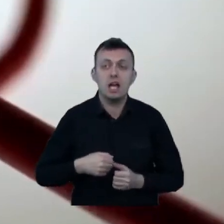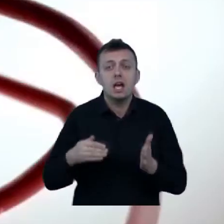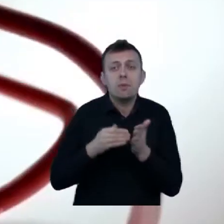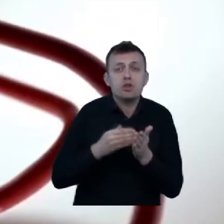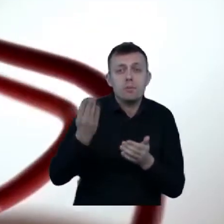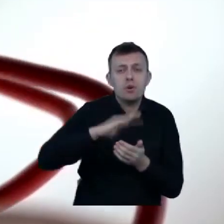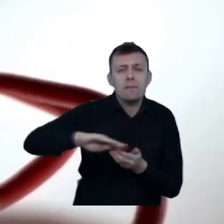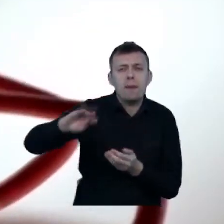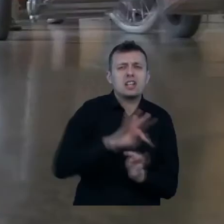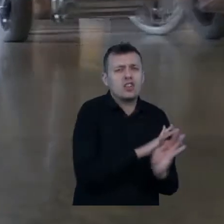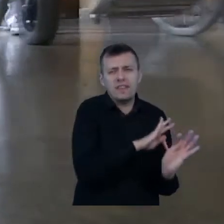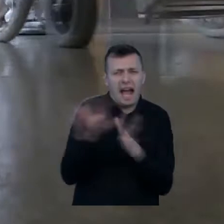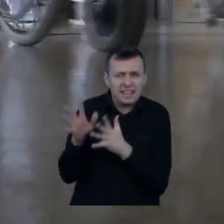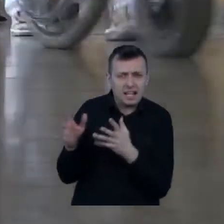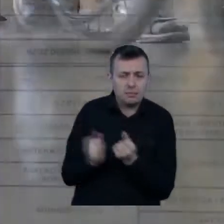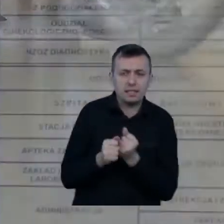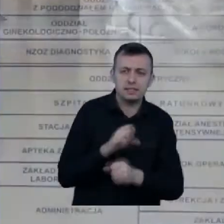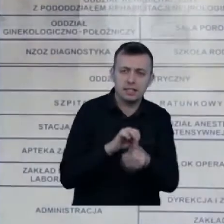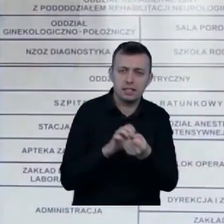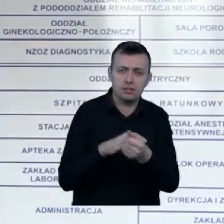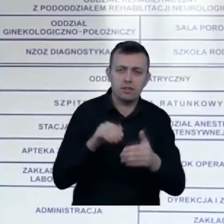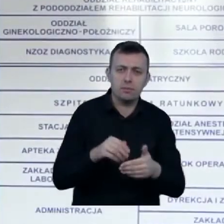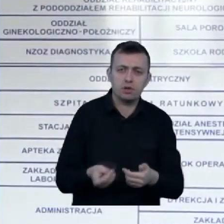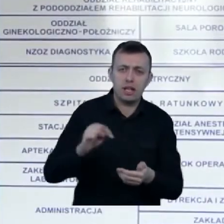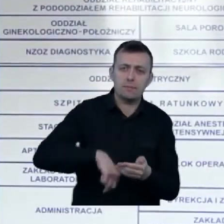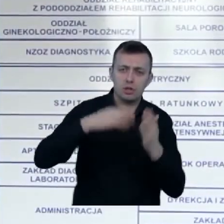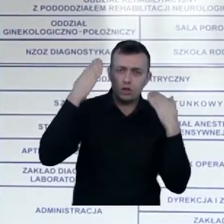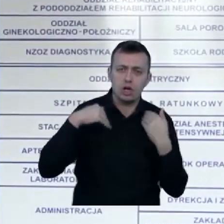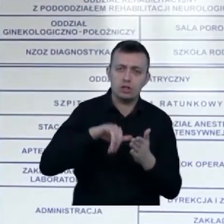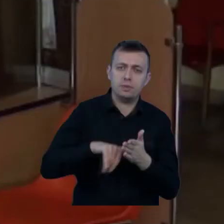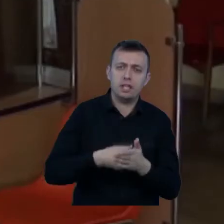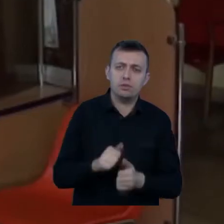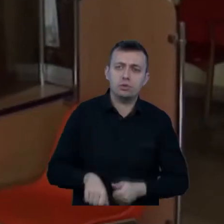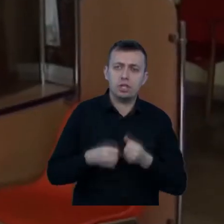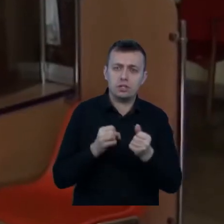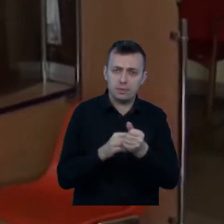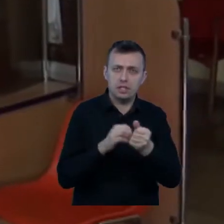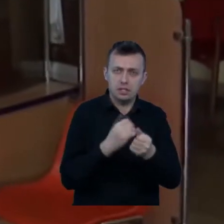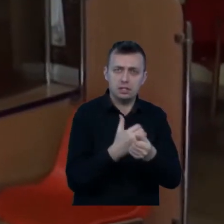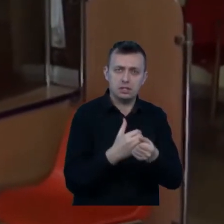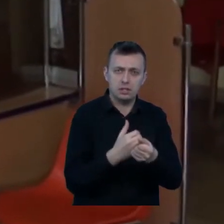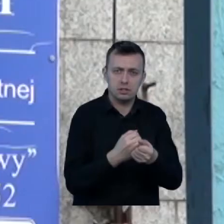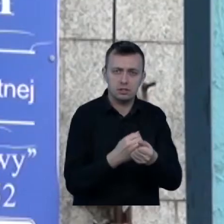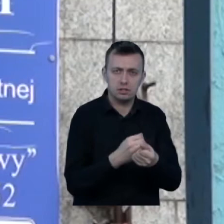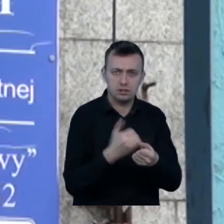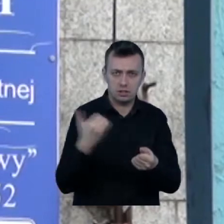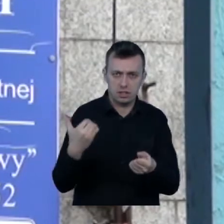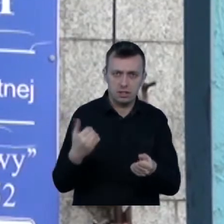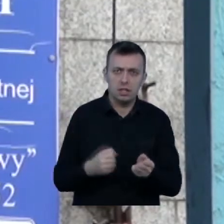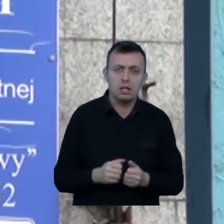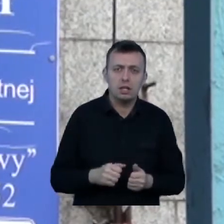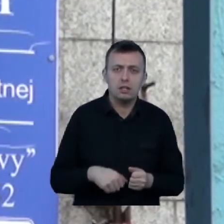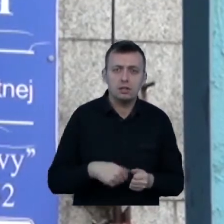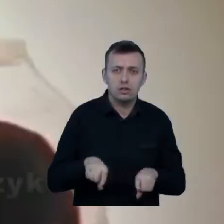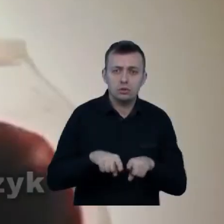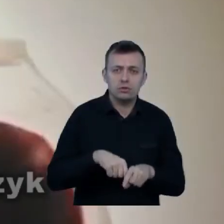Warszawie przy ulicy Banacha 1A. Krew można oddawać w punkcie krwiodawstwa w szpitalu w Kutnie przy ulicy Kościuszki 52, czynny od 8